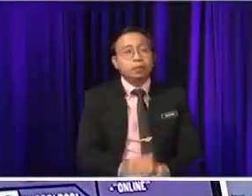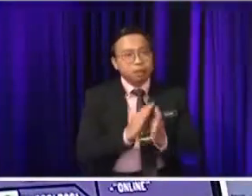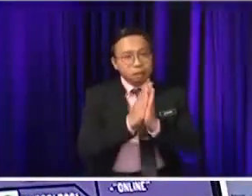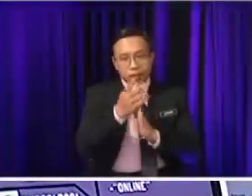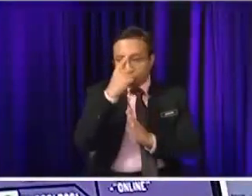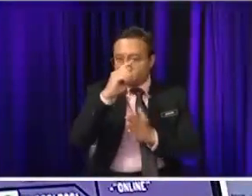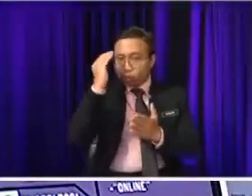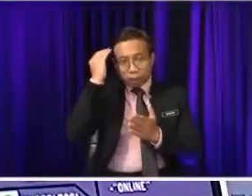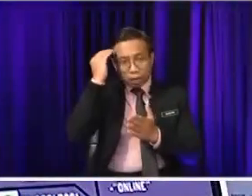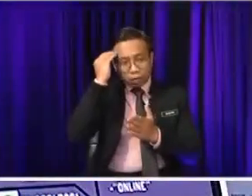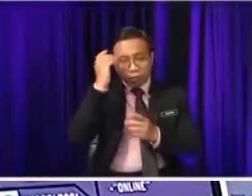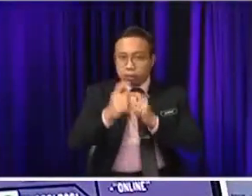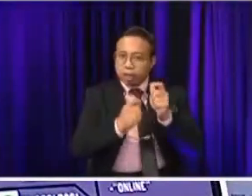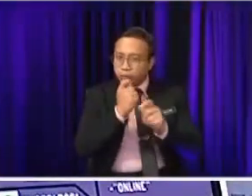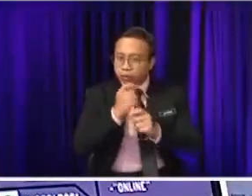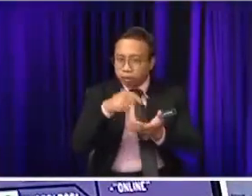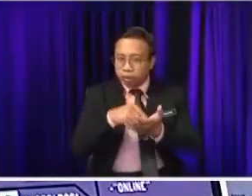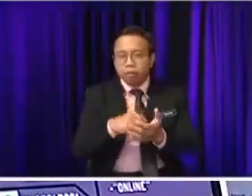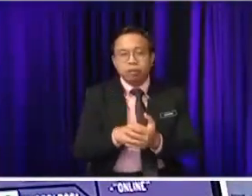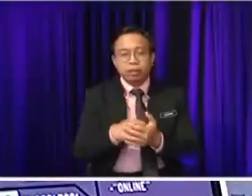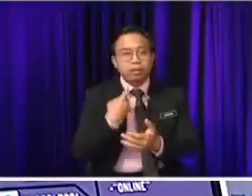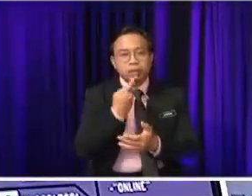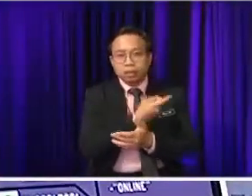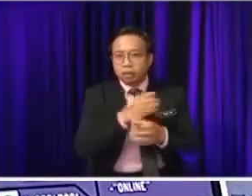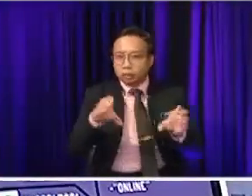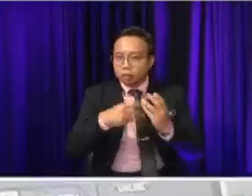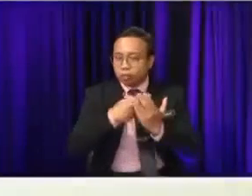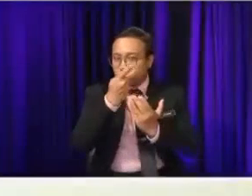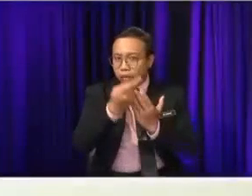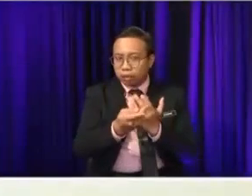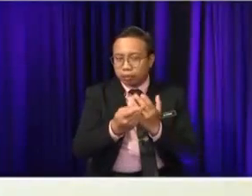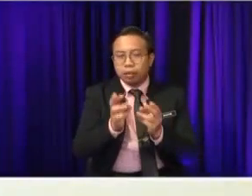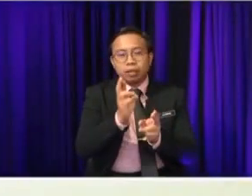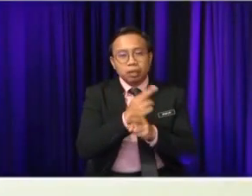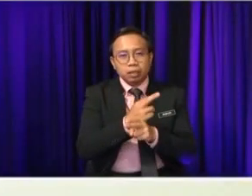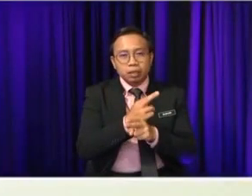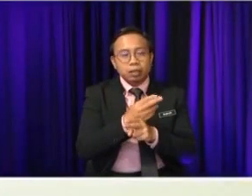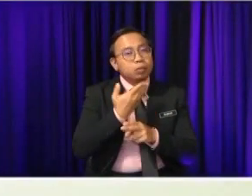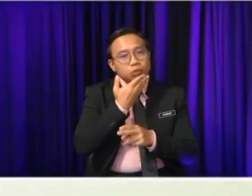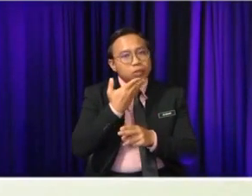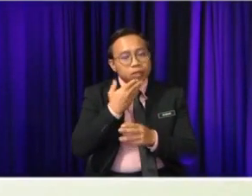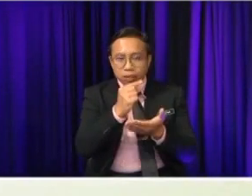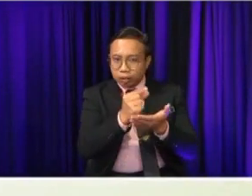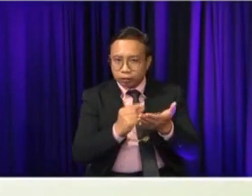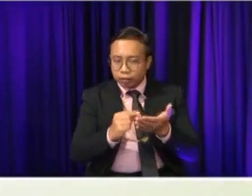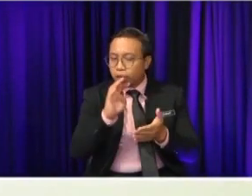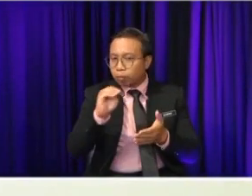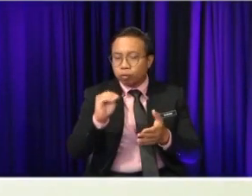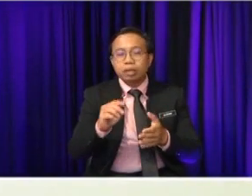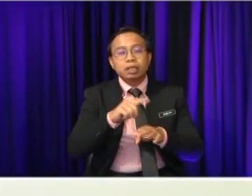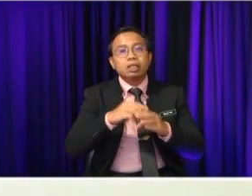tahun ini kami melaksanakan program Prancis berkebudiografi murid akan diajak Bagaimana menjadi